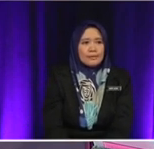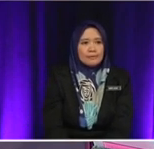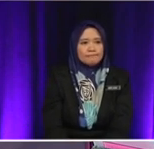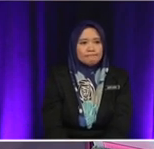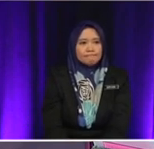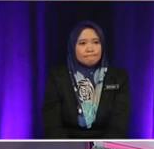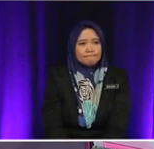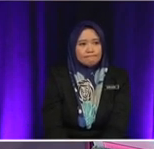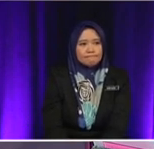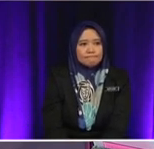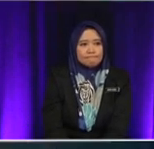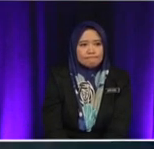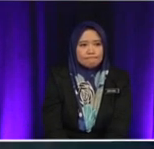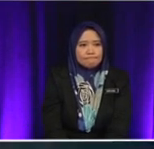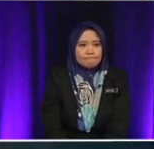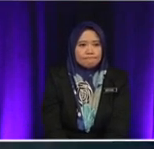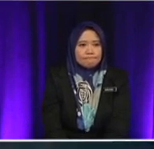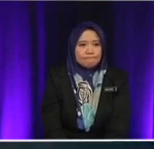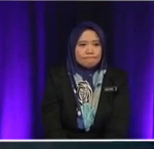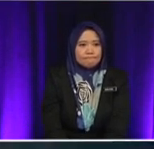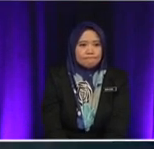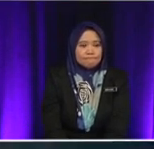Siapa nak jawab pula soalan ketiga? Soalan yang ketiga.